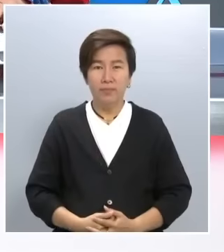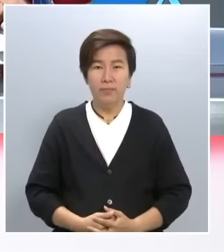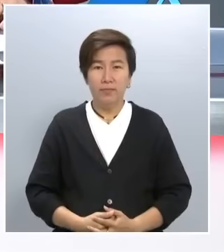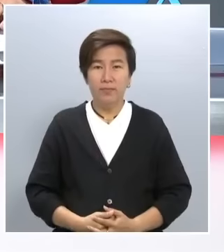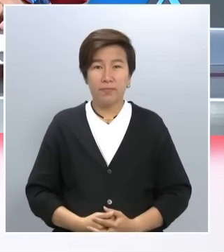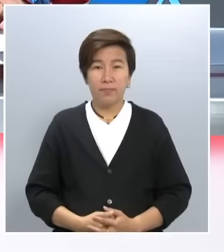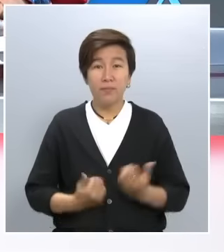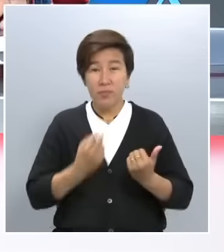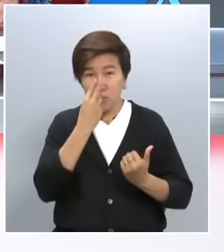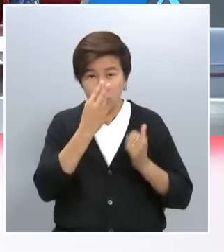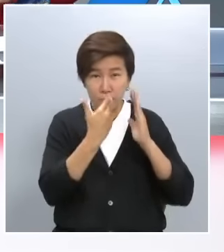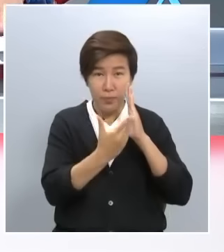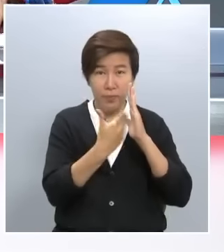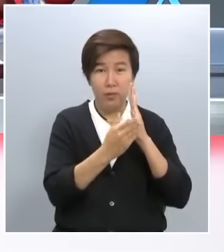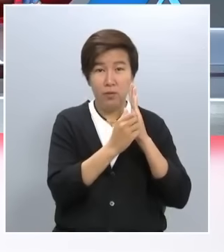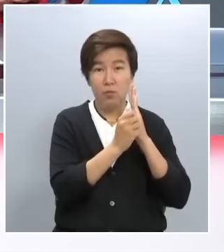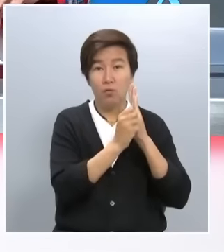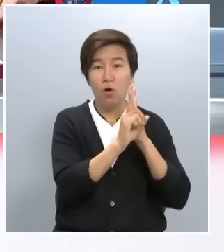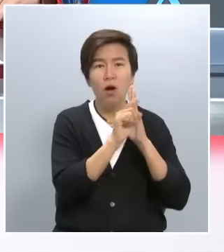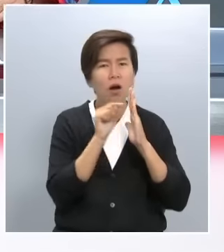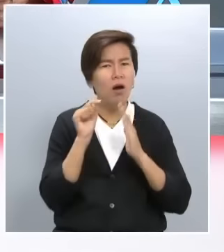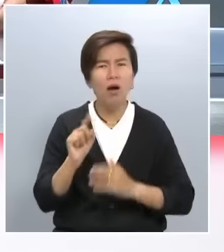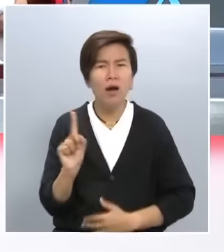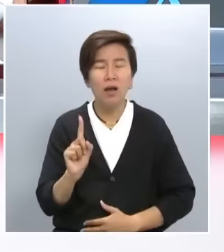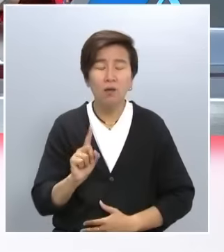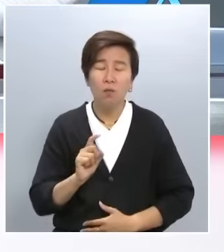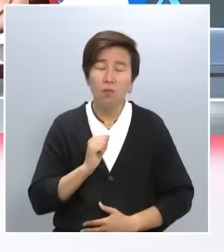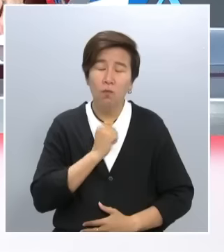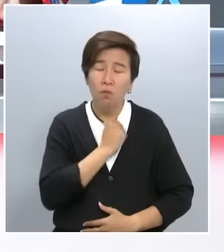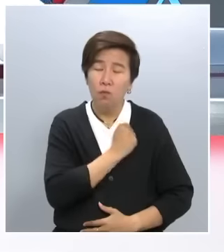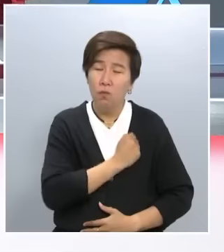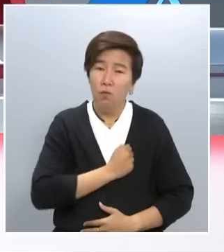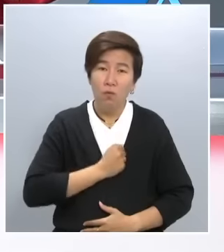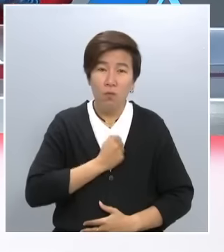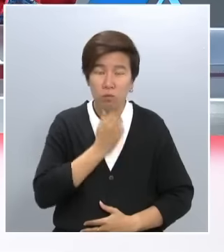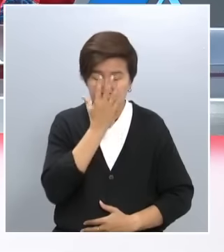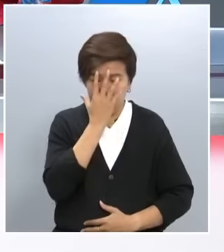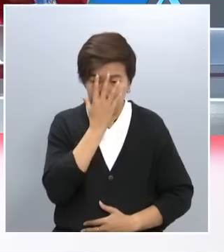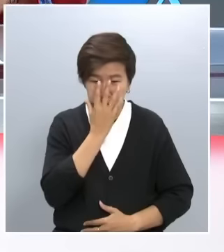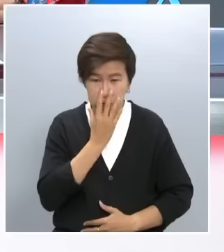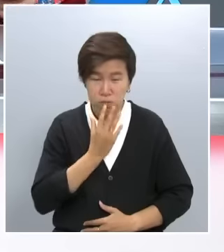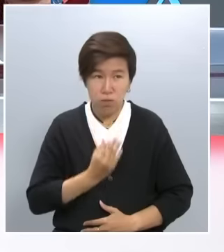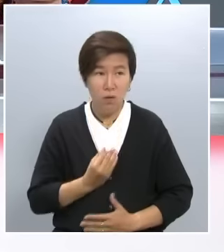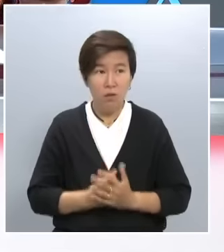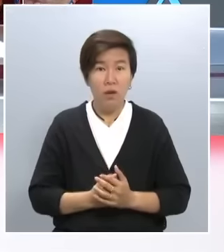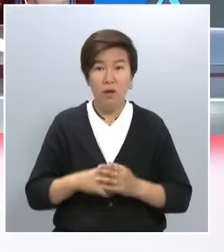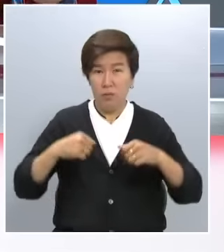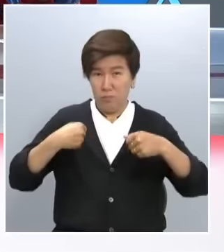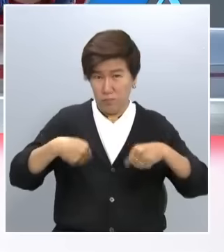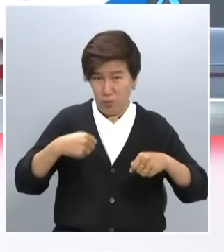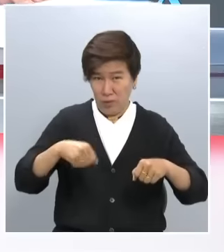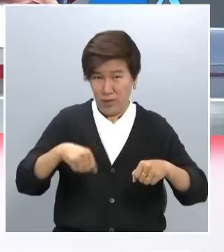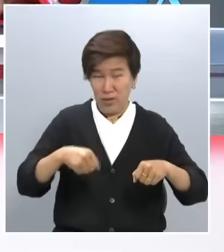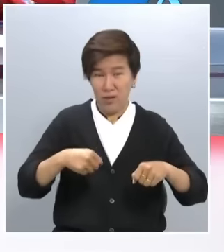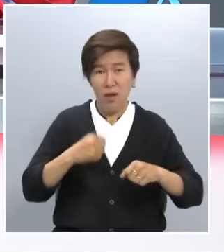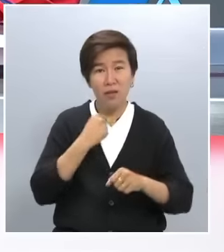ไปที่อุดรธานีค่ะมีเหตุสลดใจนะคะคือคนร้ายไปตามประกบรถมอเตอร์ไซค์ของผู้ช่วยพยาบ